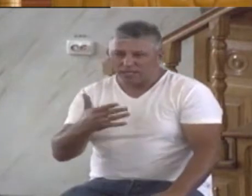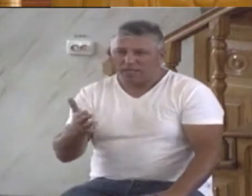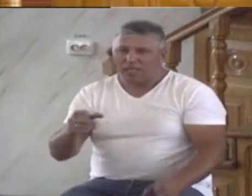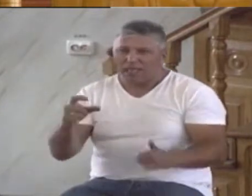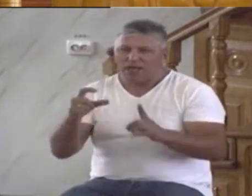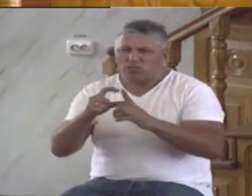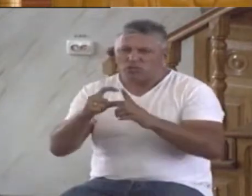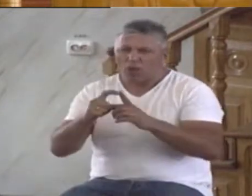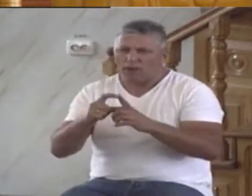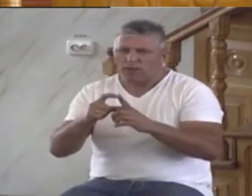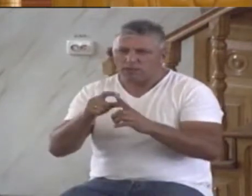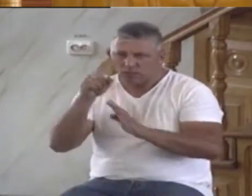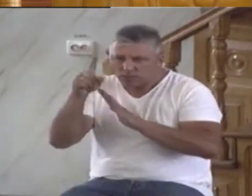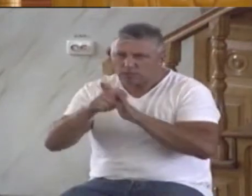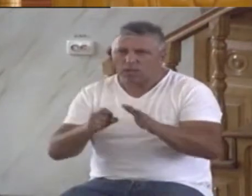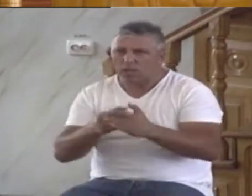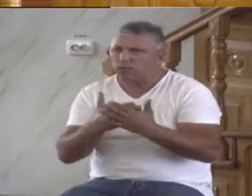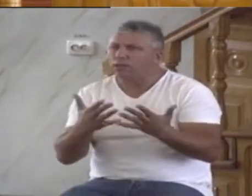А